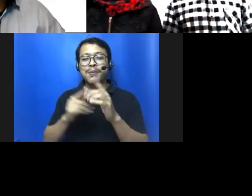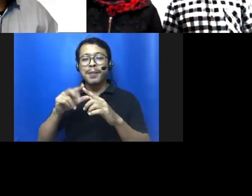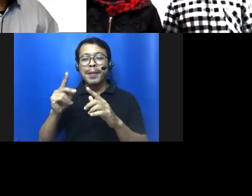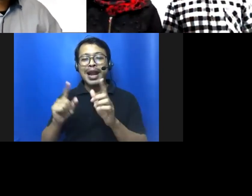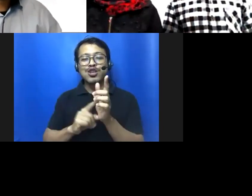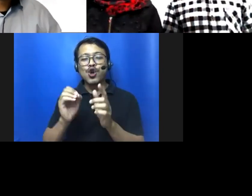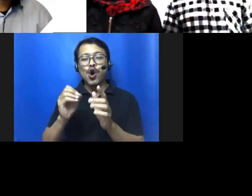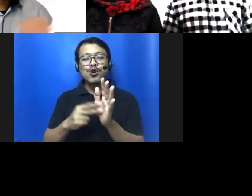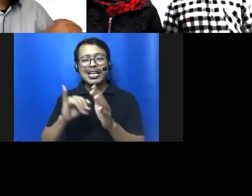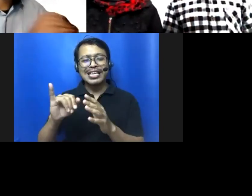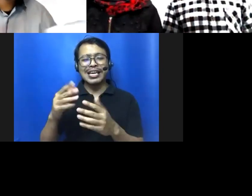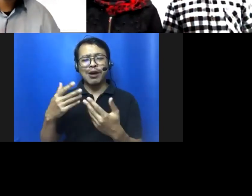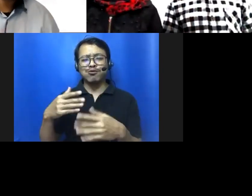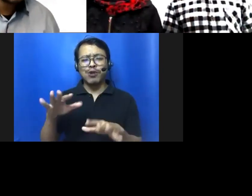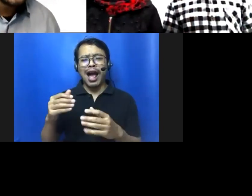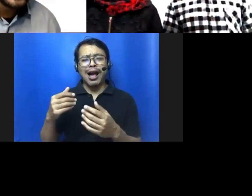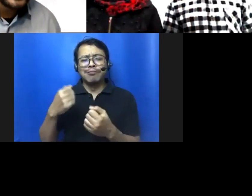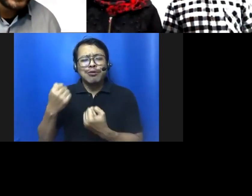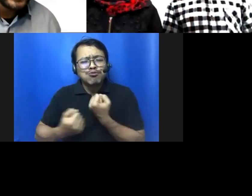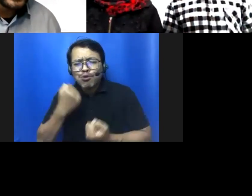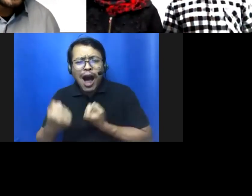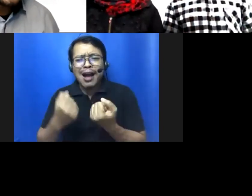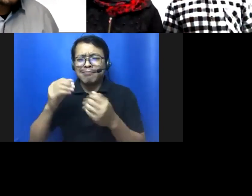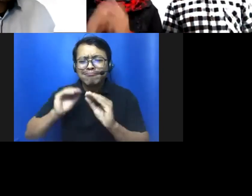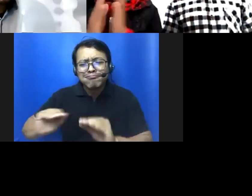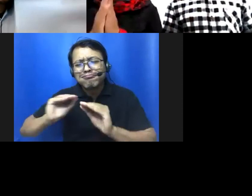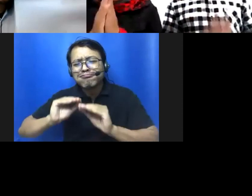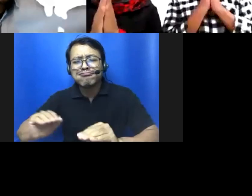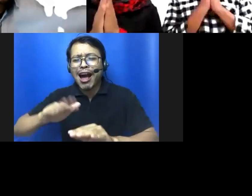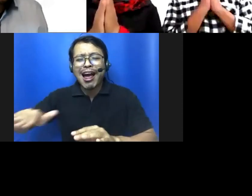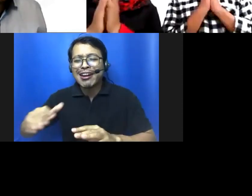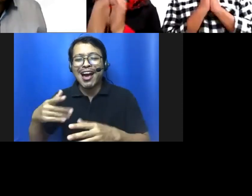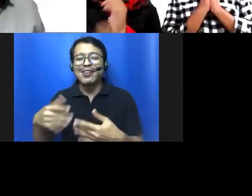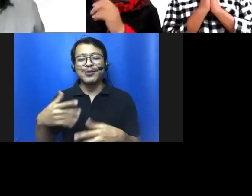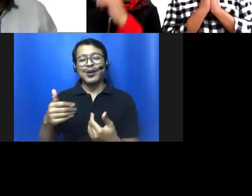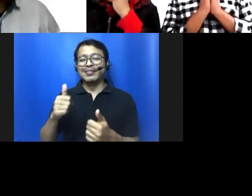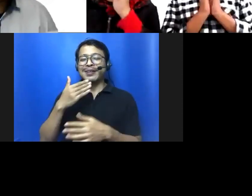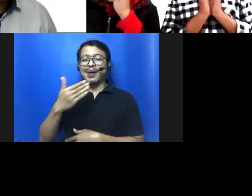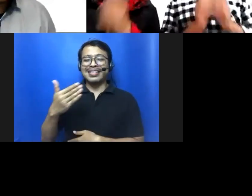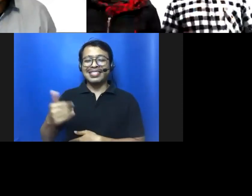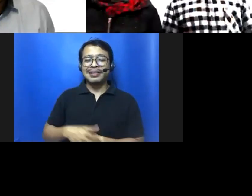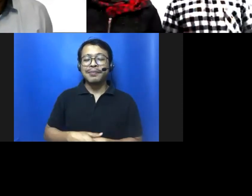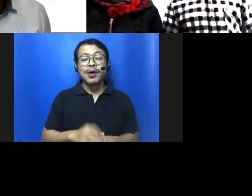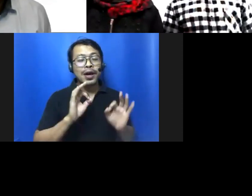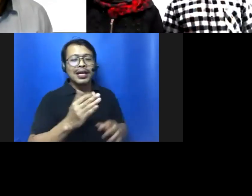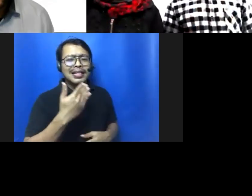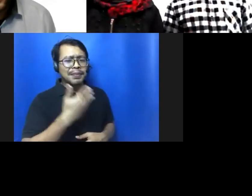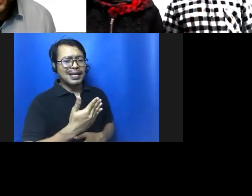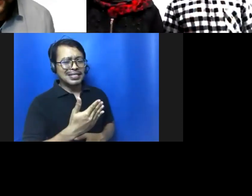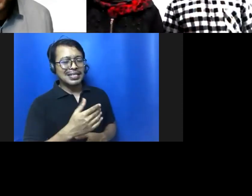luar biasa ini. Terima kasih Bu Marioni. Baik, terima kasih Ibu. Bapak, kita sudah sampai